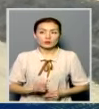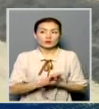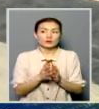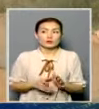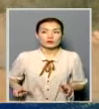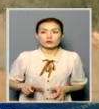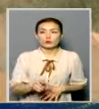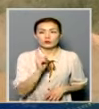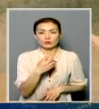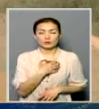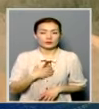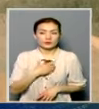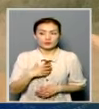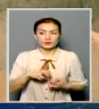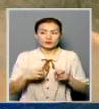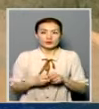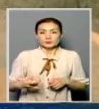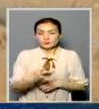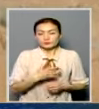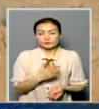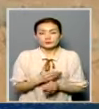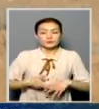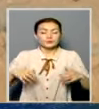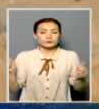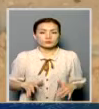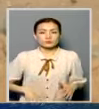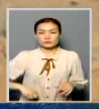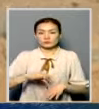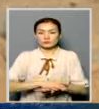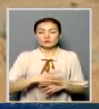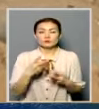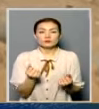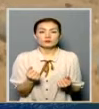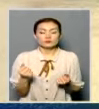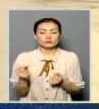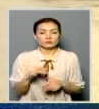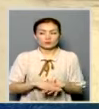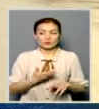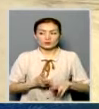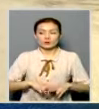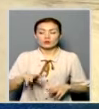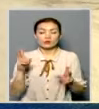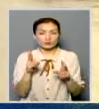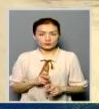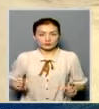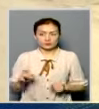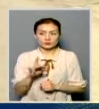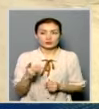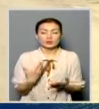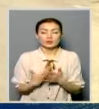Состояние дорог – одна из основных проблем региона. На ее решение из республиканского и местного бюджетов предусмотрена сумма в